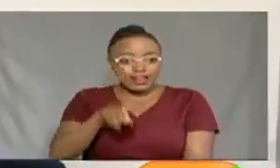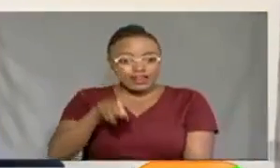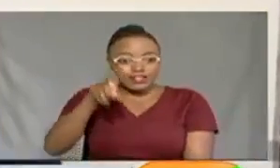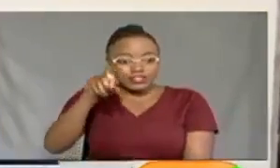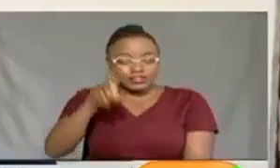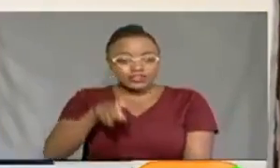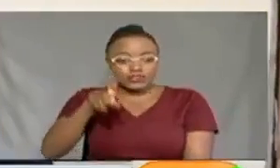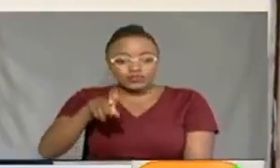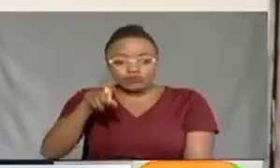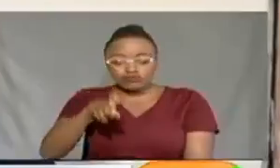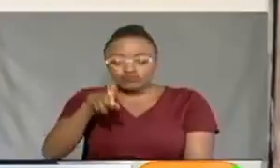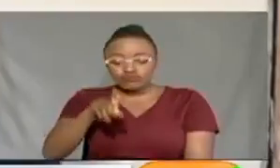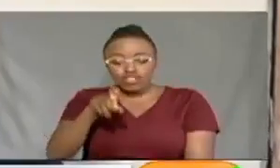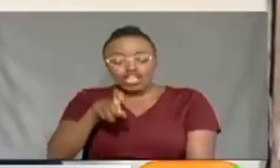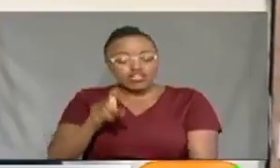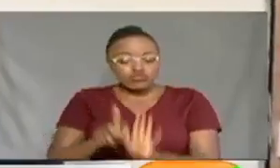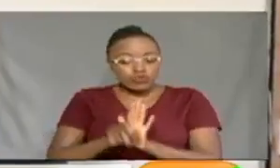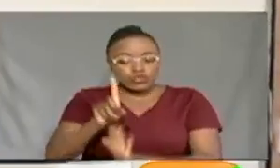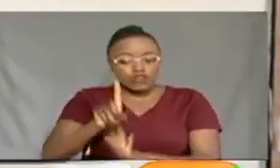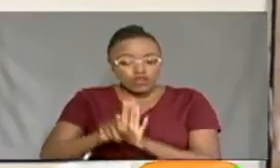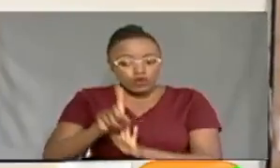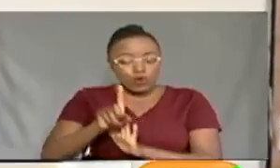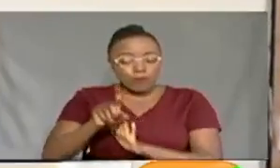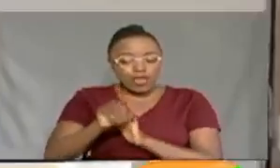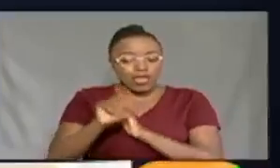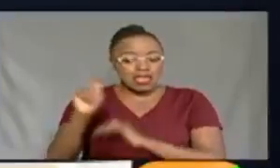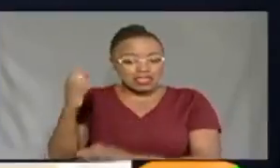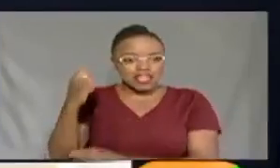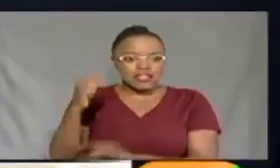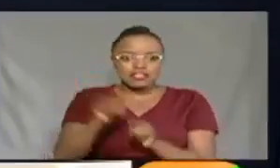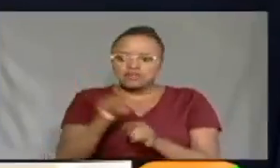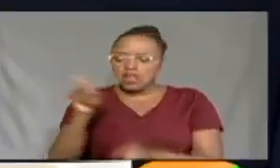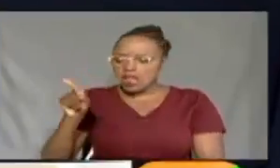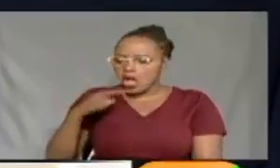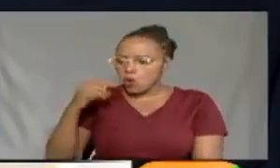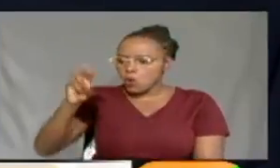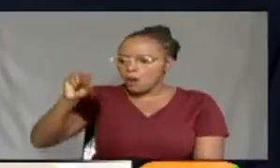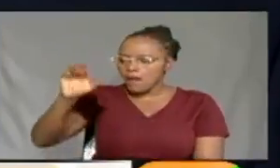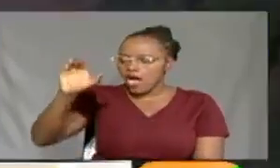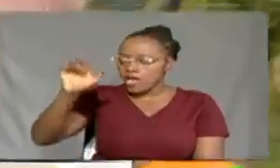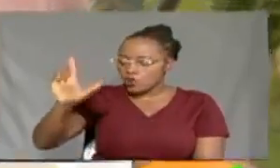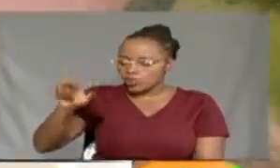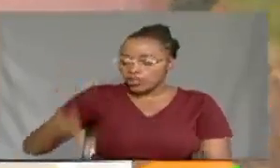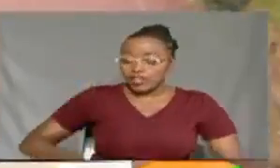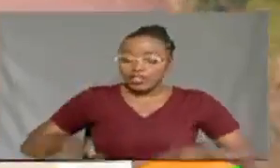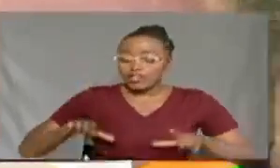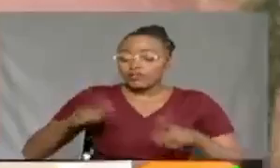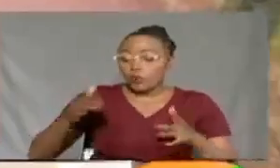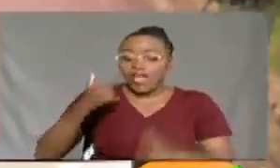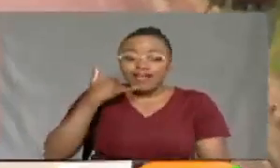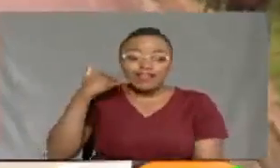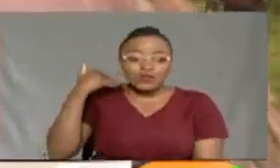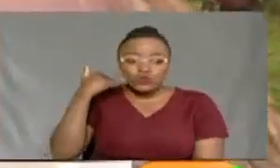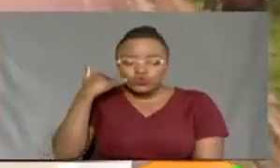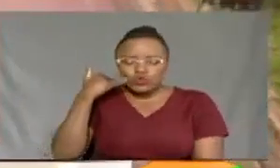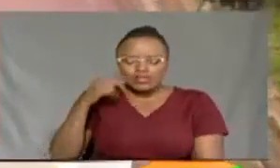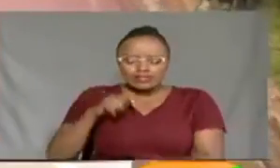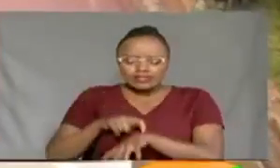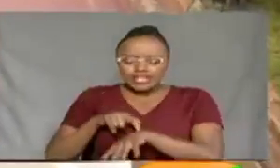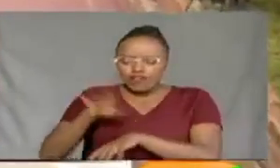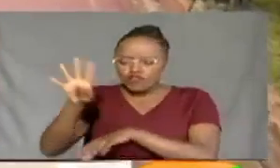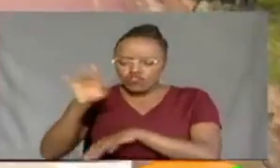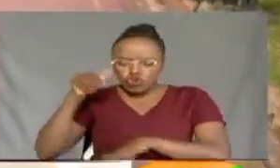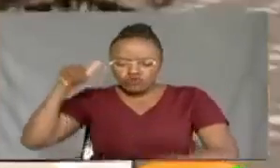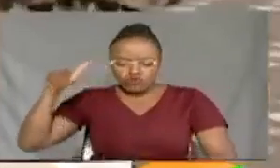ya jenga inji. Michael Orieng pia ni mkazi wa kaunti ya Nakuru. Mwendo wa saa 10